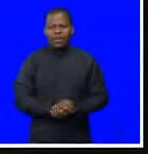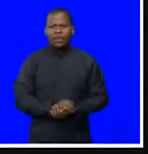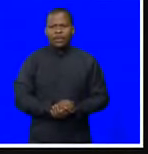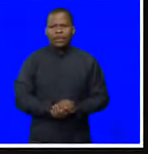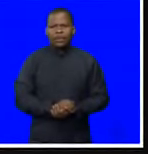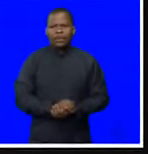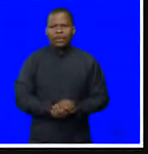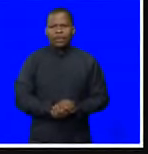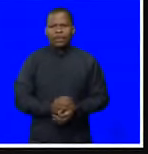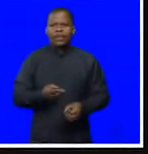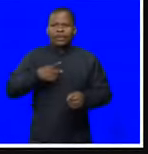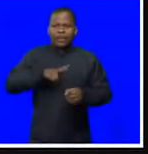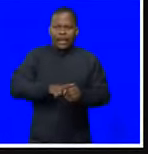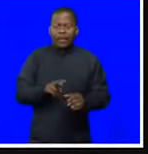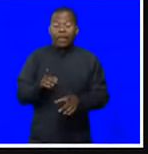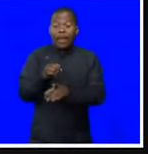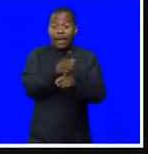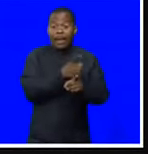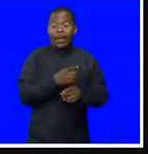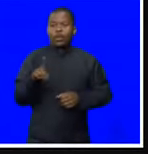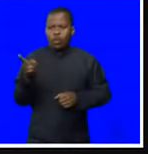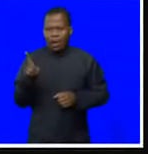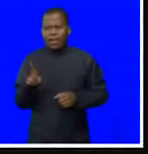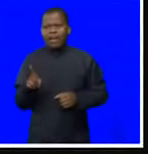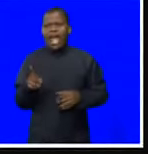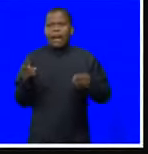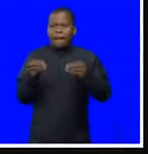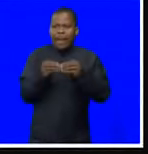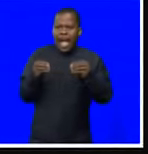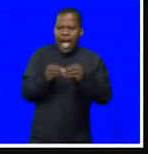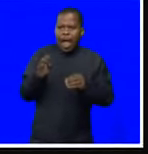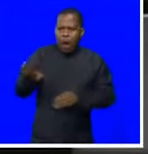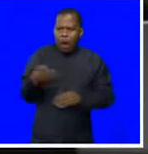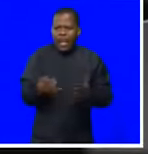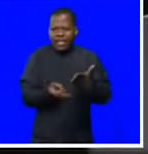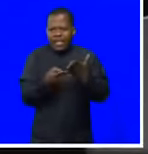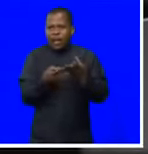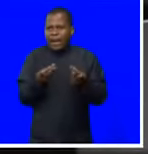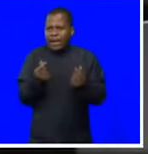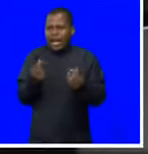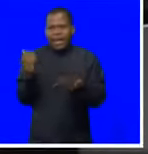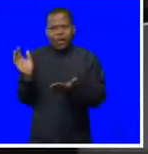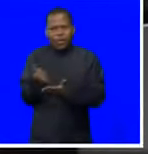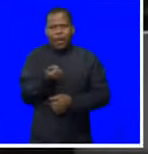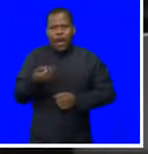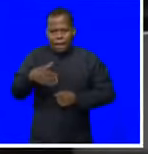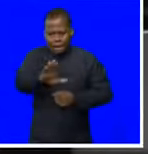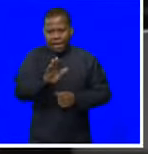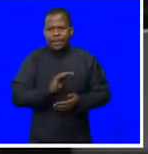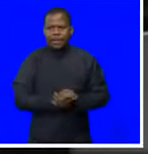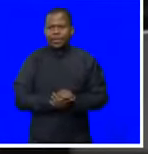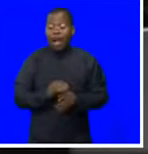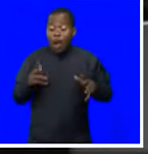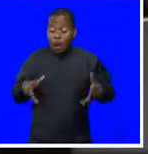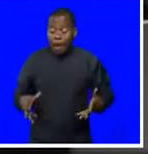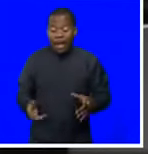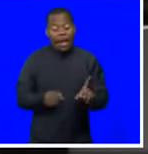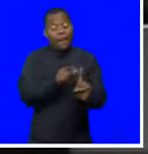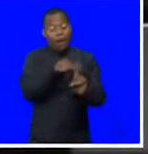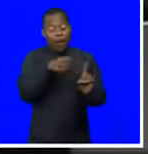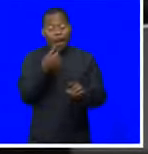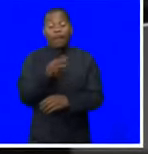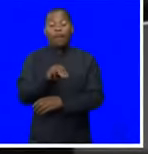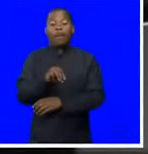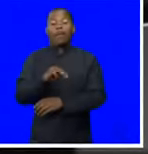boilers, be looking to all the banks to help us with that funding. Umlimi Michael Makakula uthi